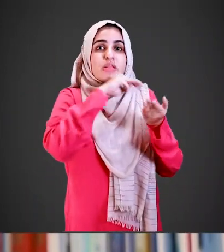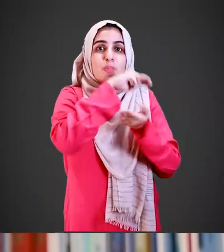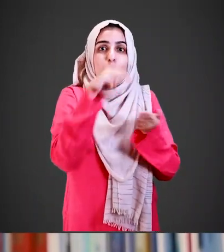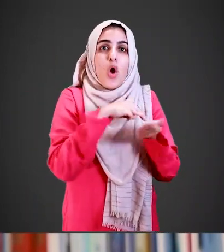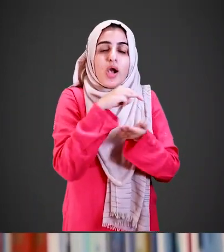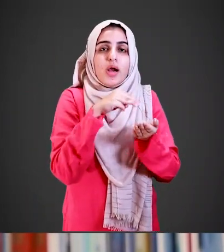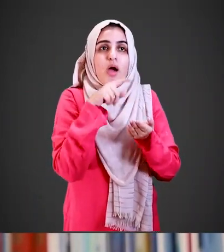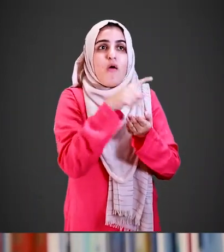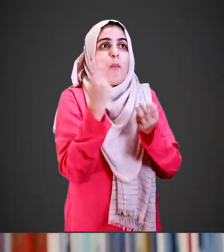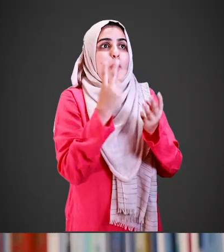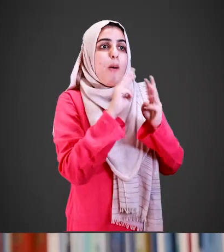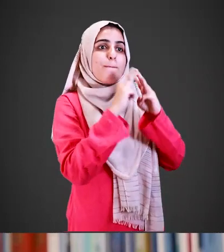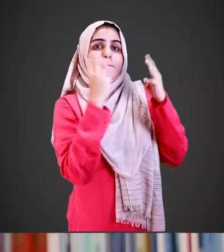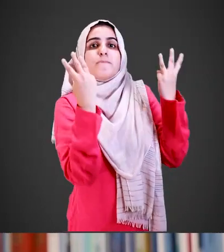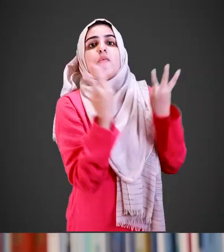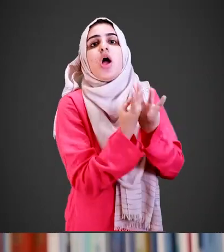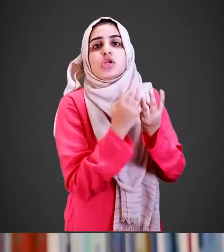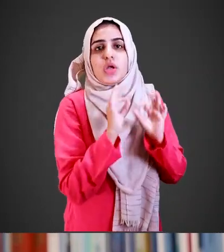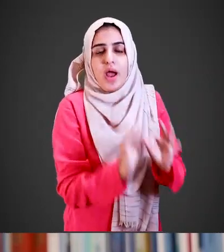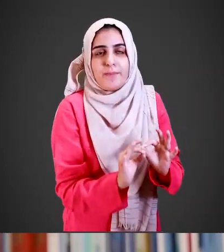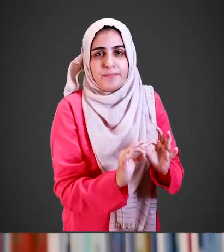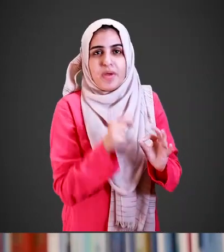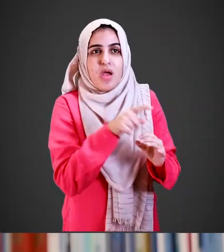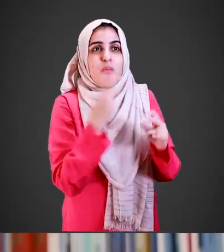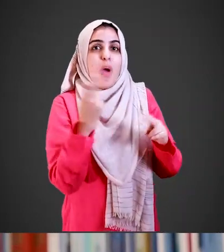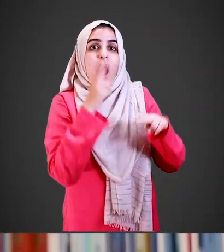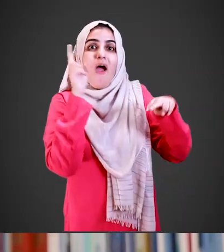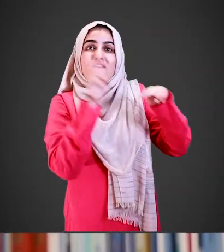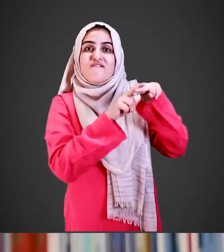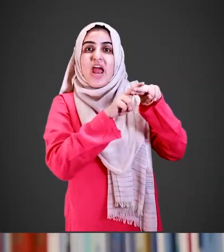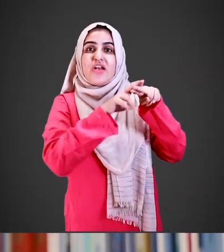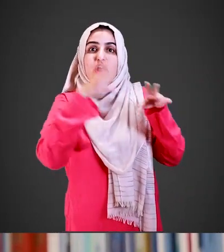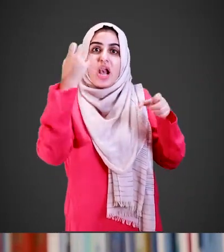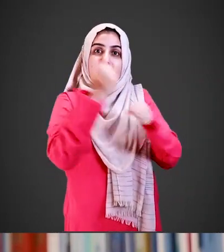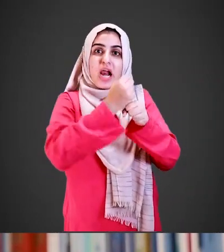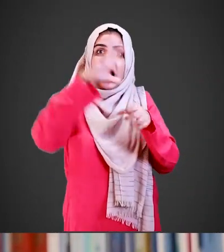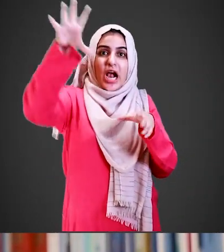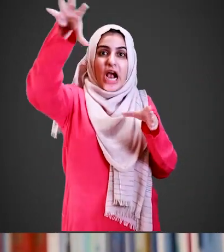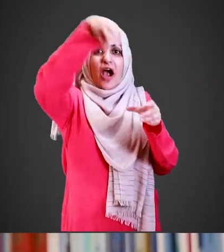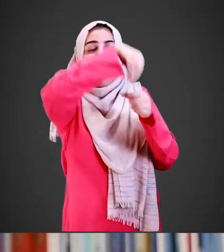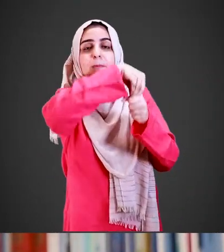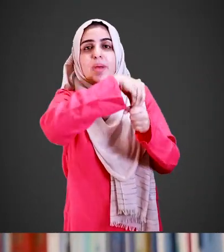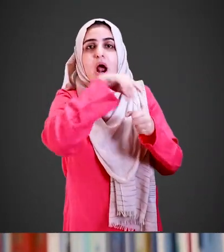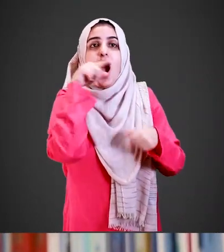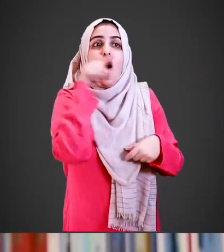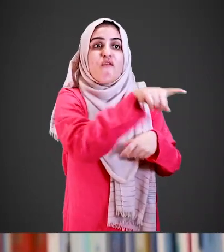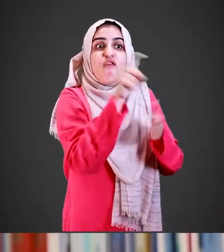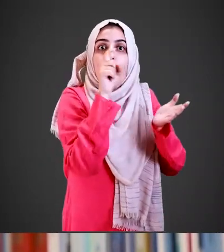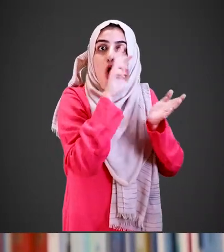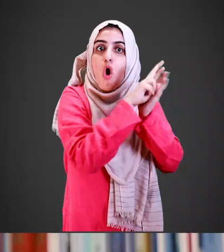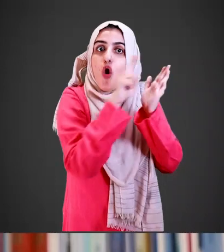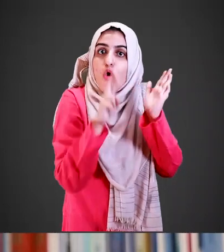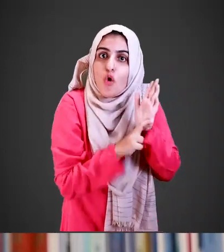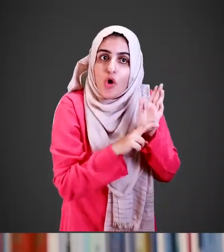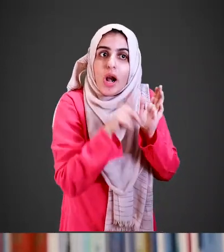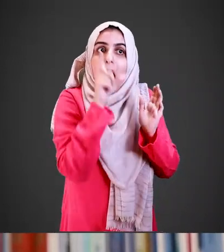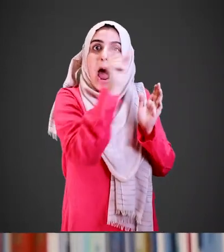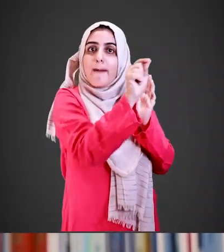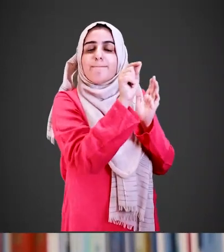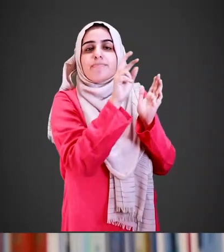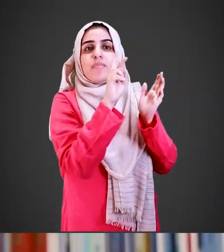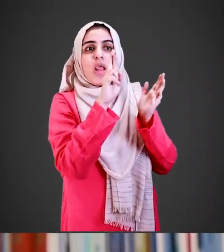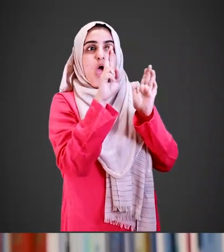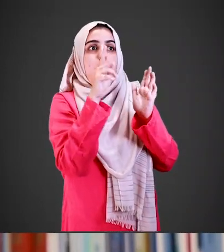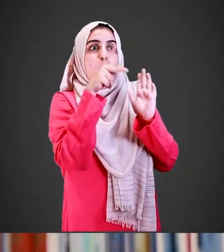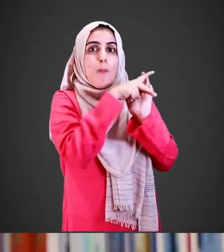آمرانہ معاشی نظام، جس میں جو فیڈرل گورنمنٹ یا مین اسٹیٹ گورنمنٹ ہوتی ہے اس کا رول ہوتا ہے، اس کے اپنے